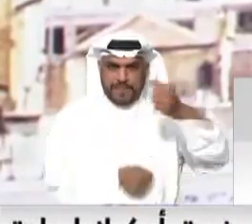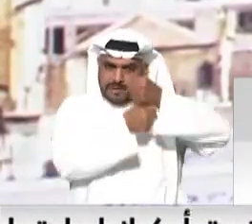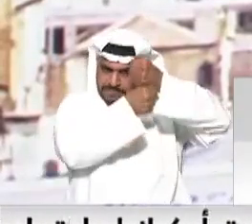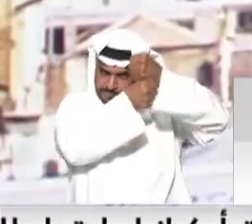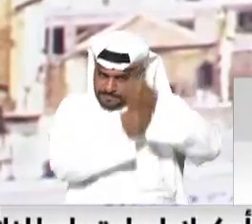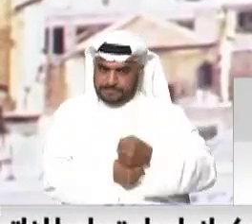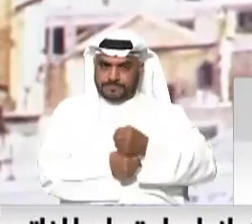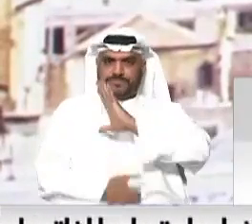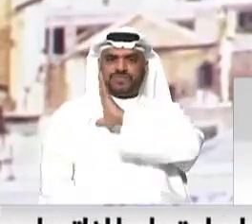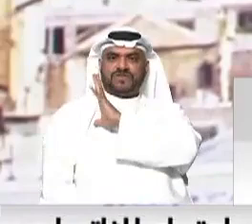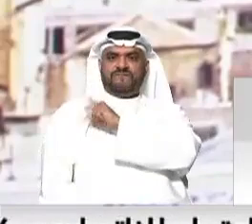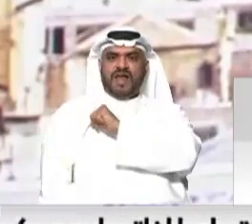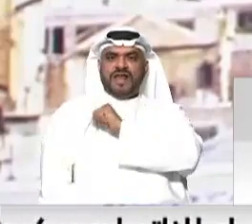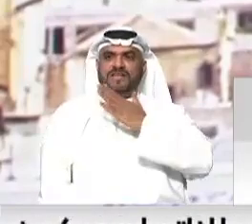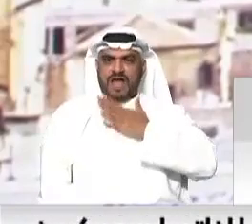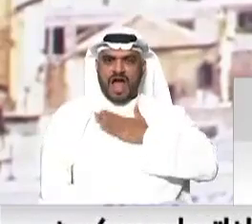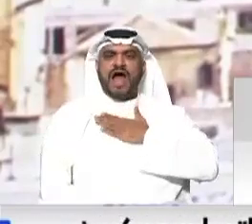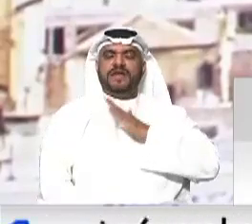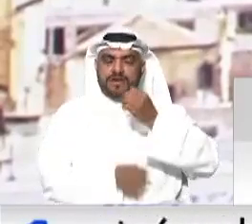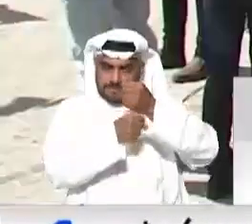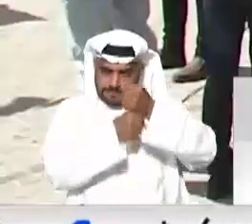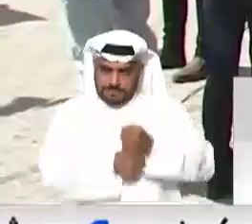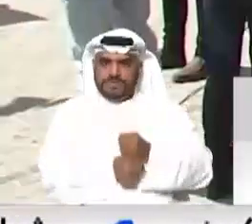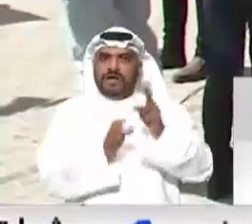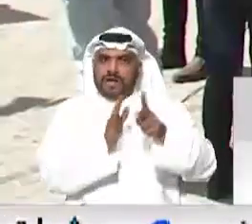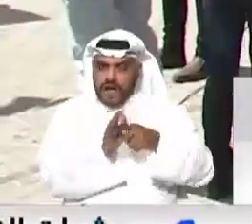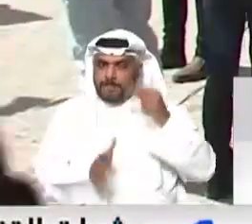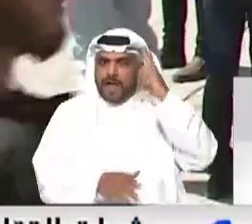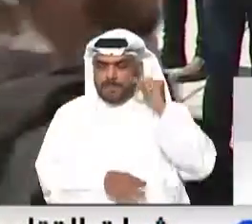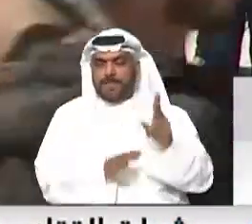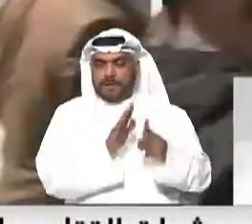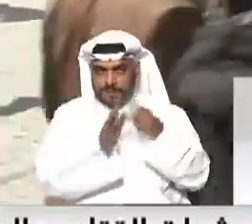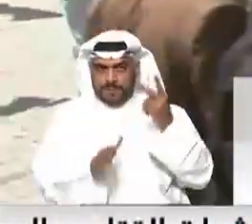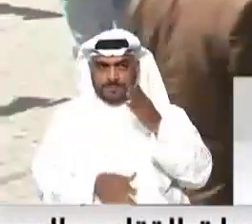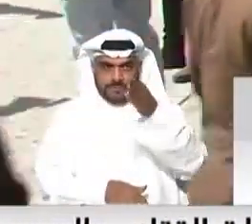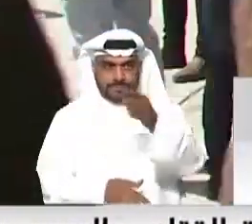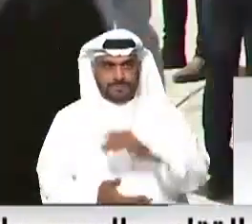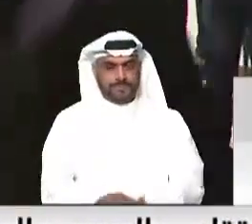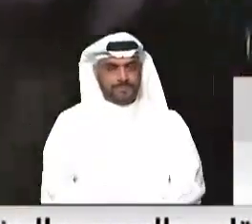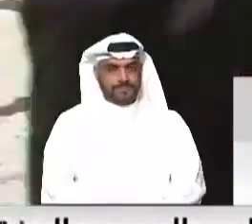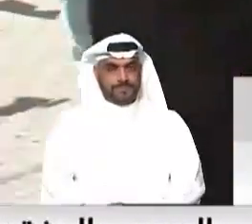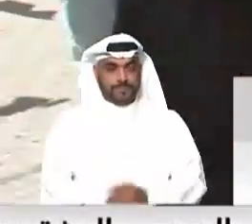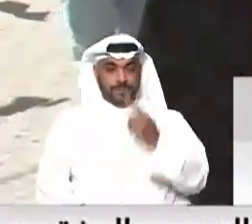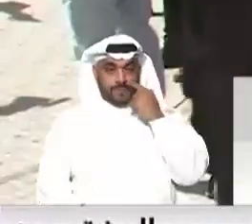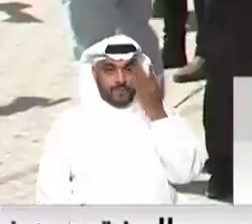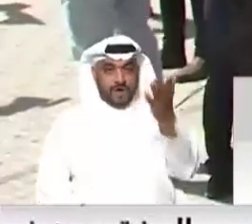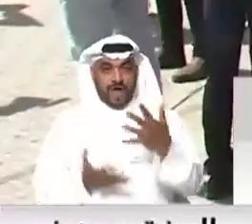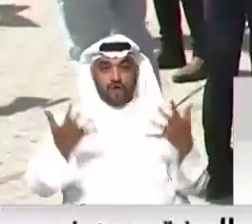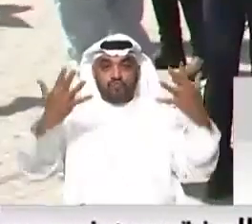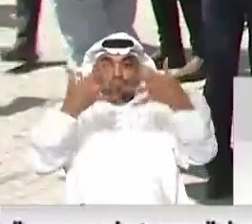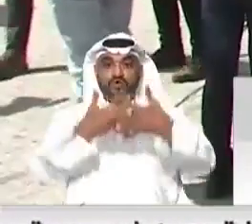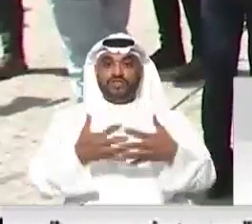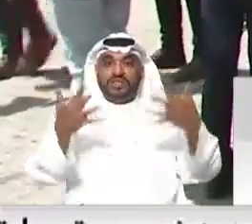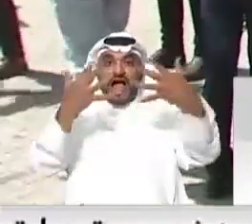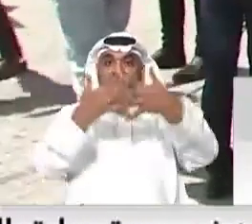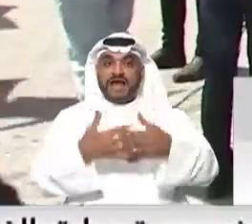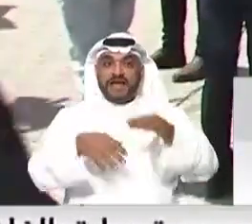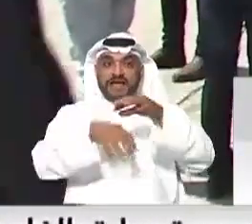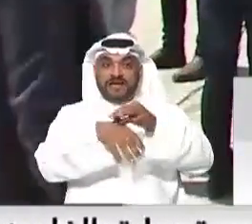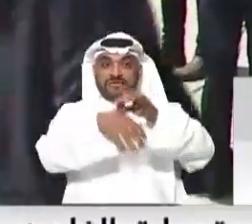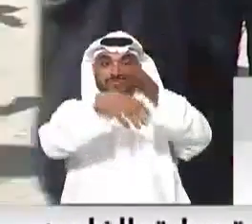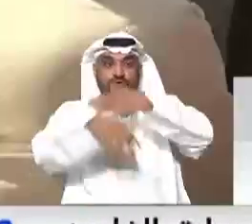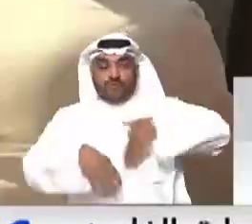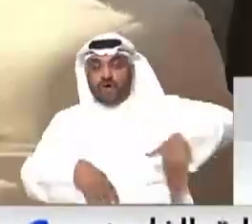الفلسطيني أينما وجد يرنو نحو العودة والتحرير. وضمن مشاركة شعبية وفصائلية